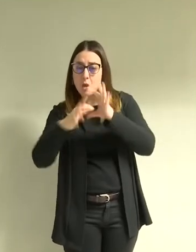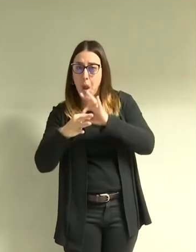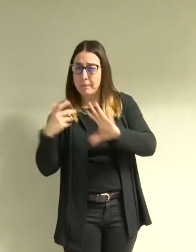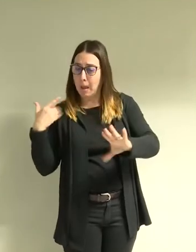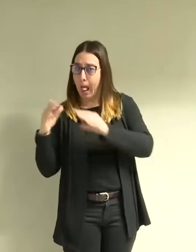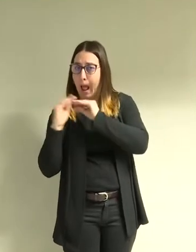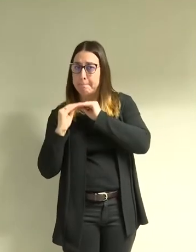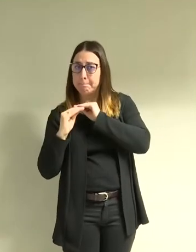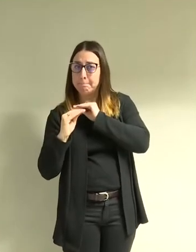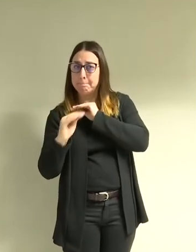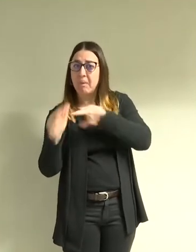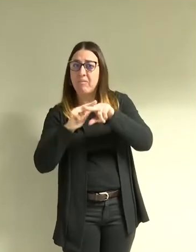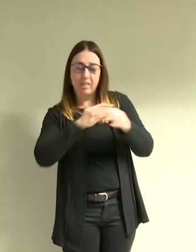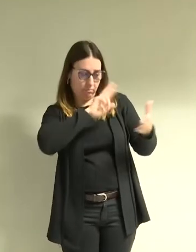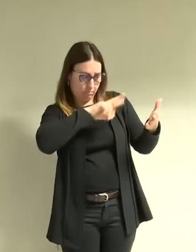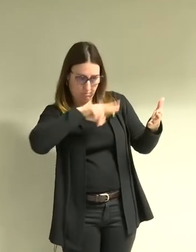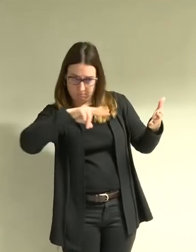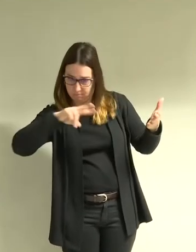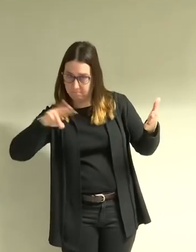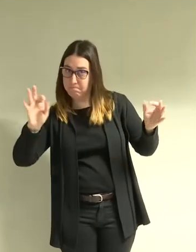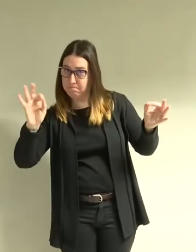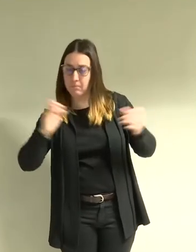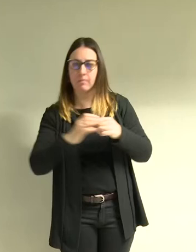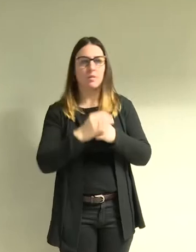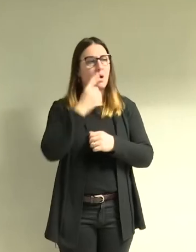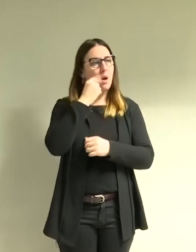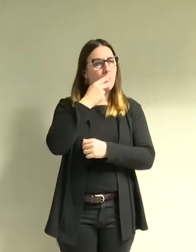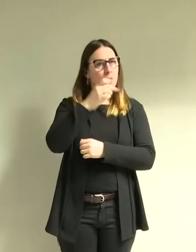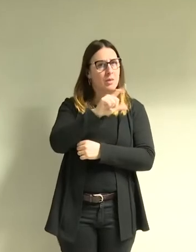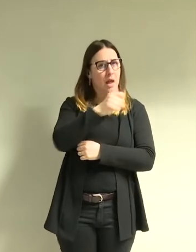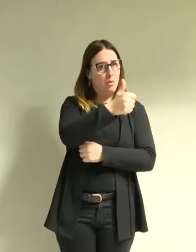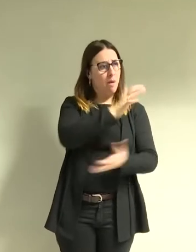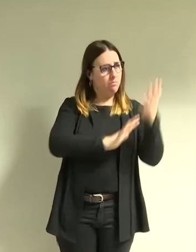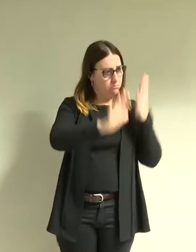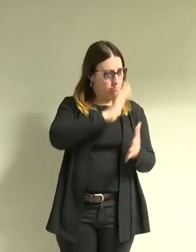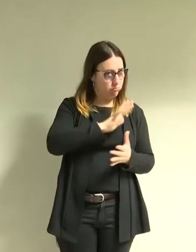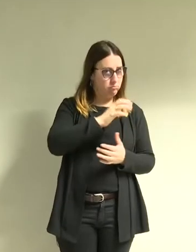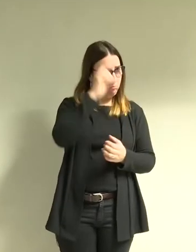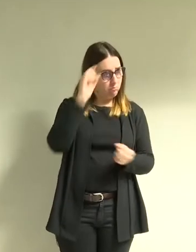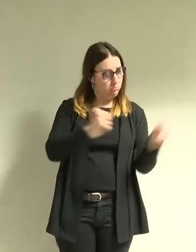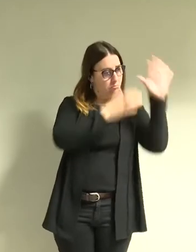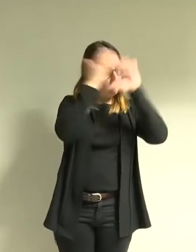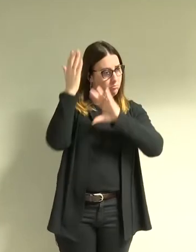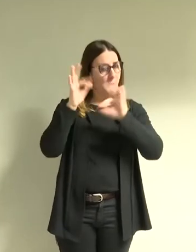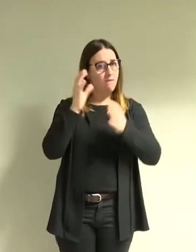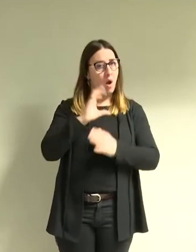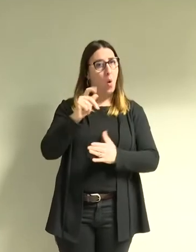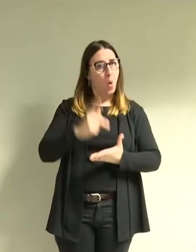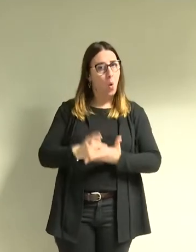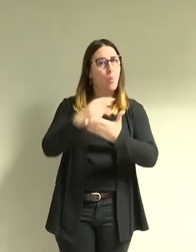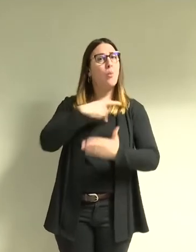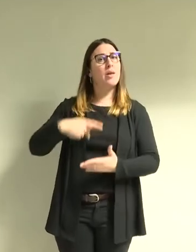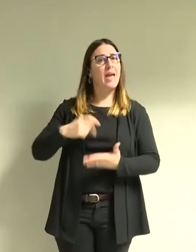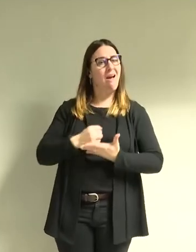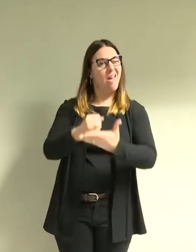dans ce projet nicolas pinel à guilluy ce qu'il fallait en penser sur l'aide aux copropriétaires mais moi je voudrais